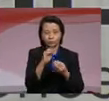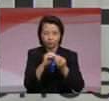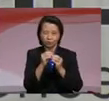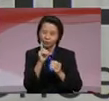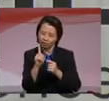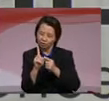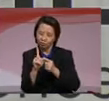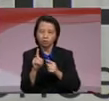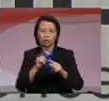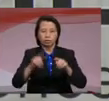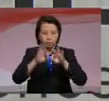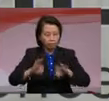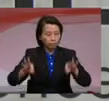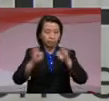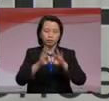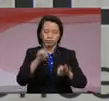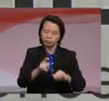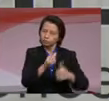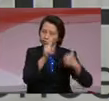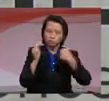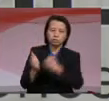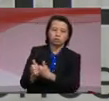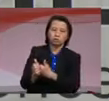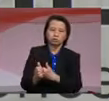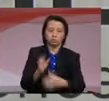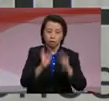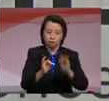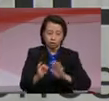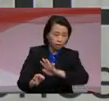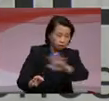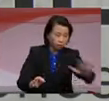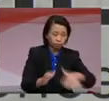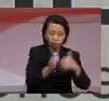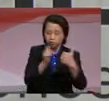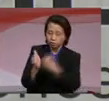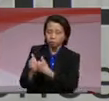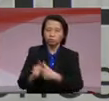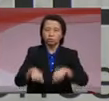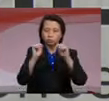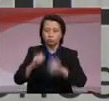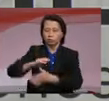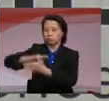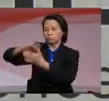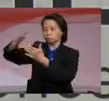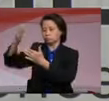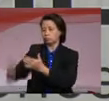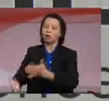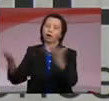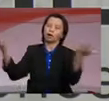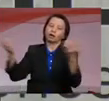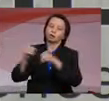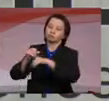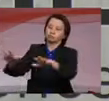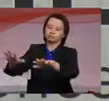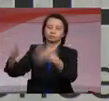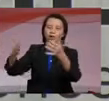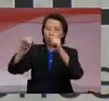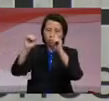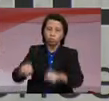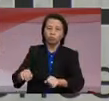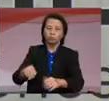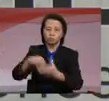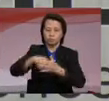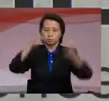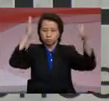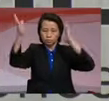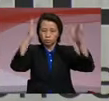tetapi lebih penting ialah kita kena patuh, dan kalau kita patuh, kita dapat putuskan rantaian jangkitan COVID-19 dalam